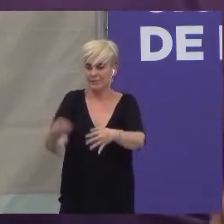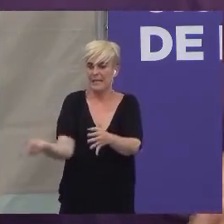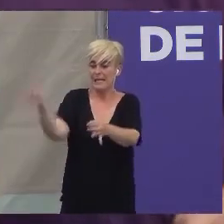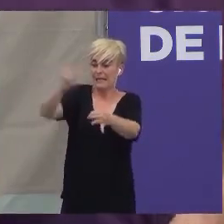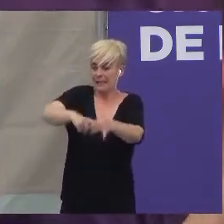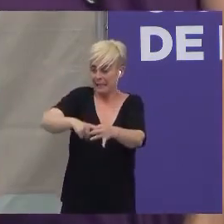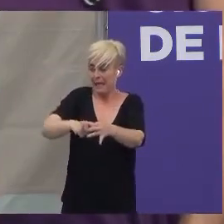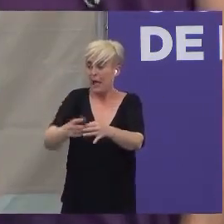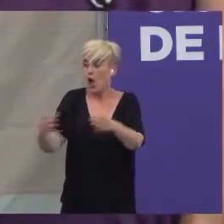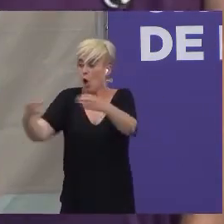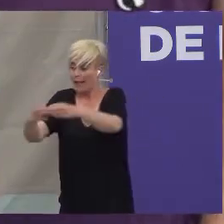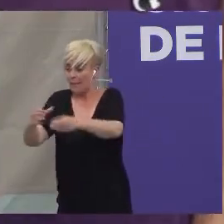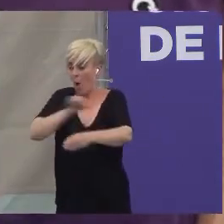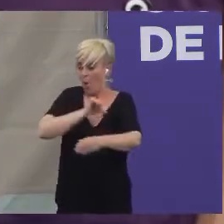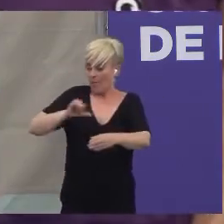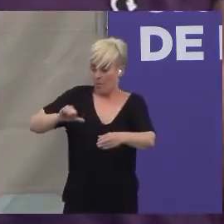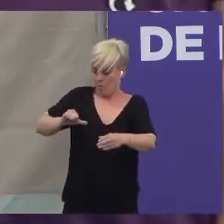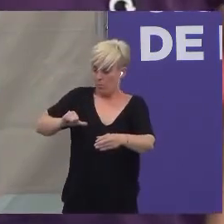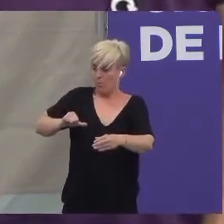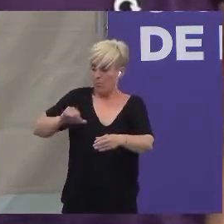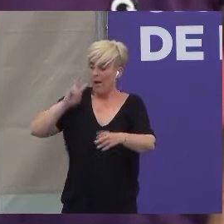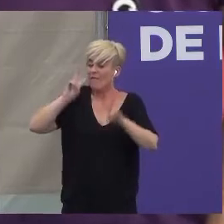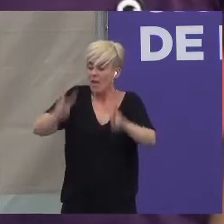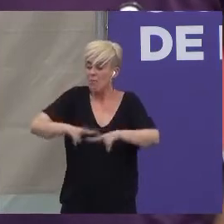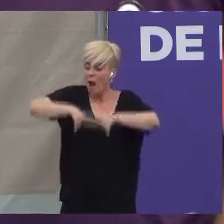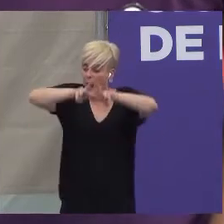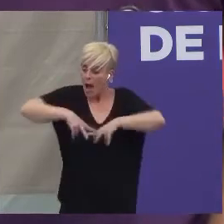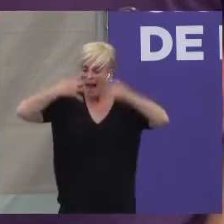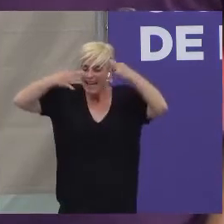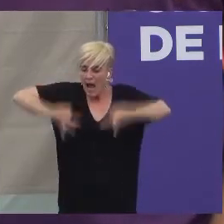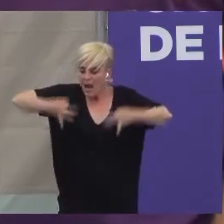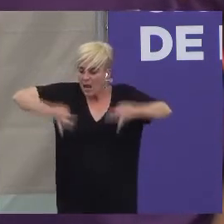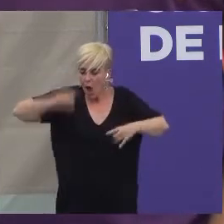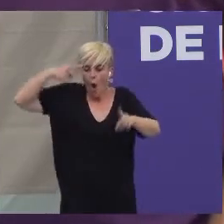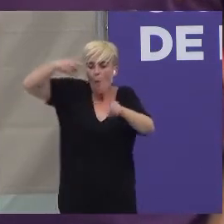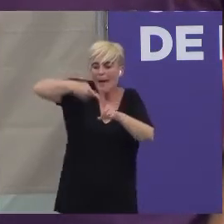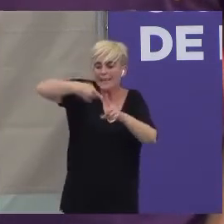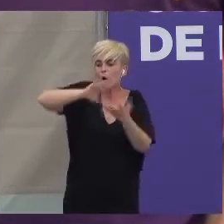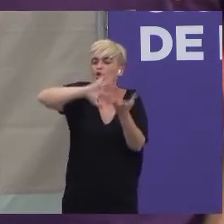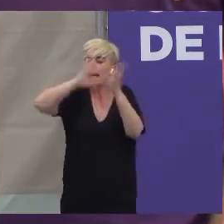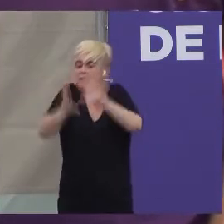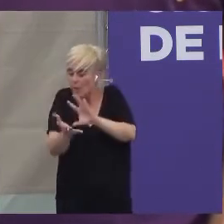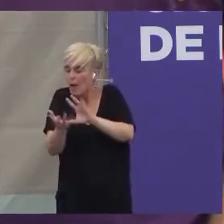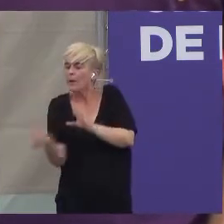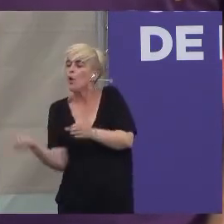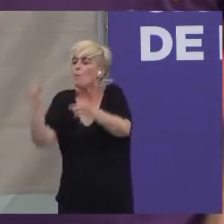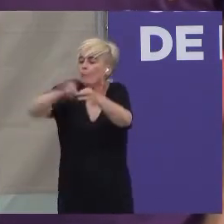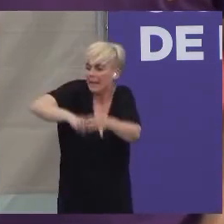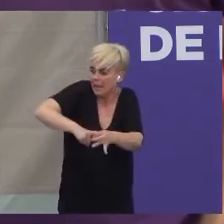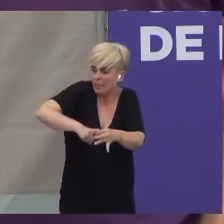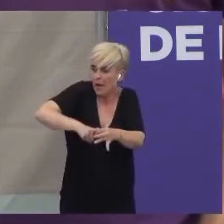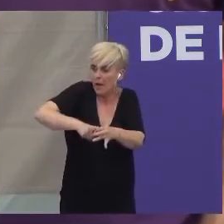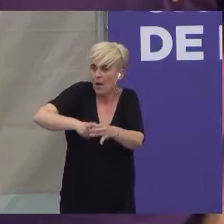aconseguir que col·lectiva i individualment analitzem la nostra realitat, es marquem objectius transformadors i prenem partit en la